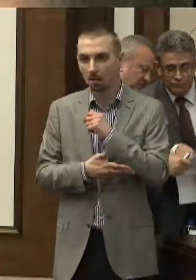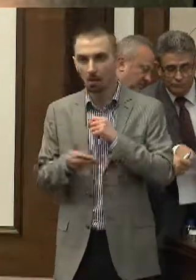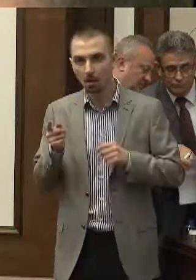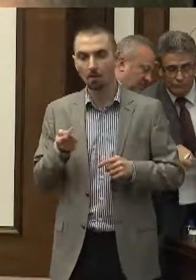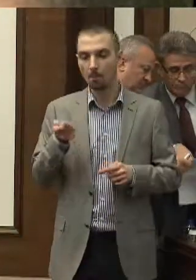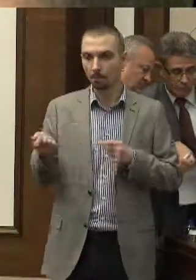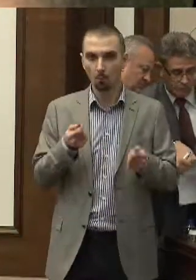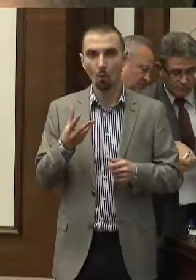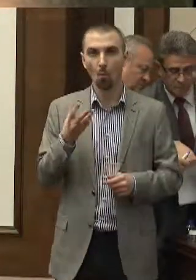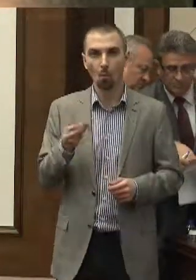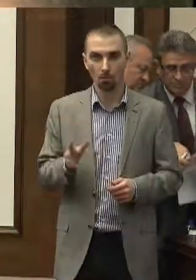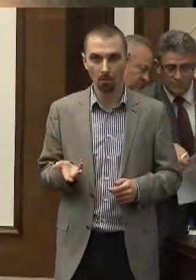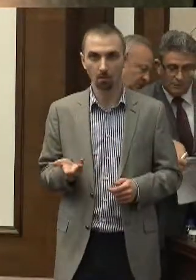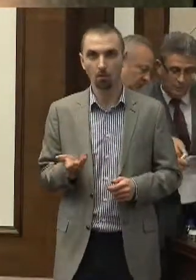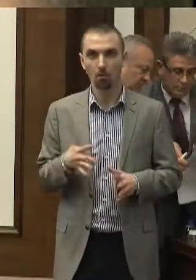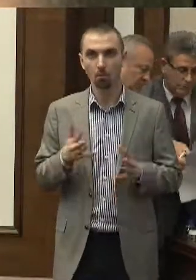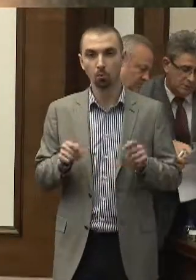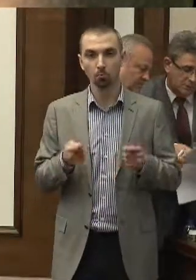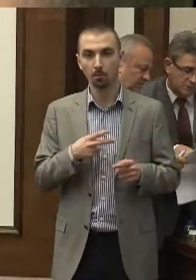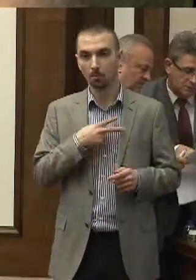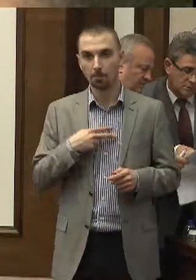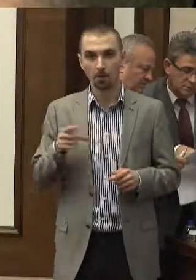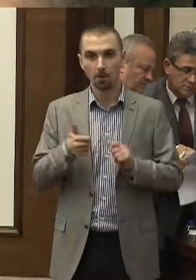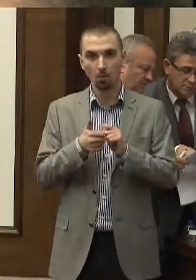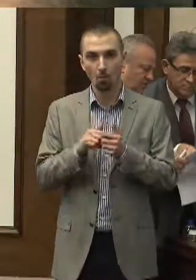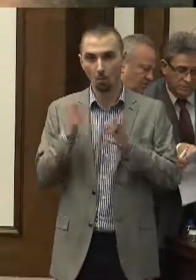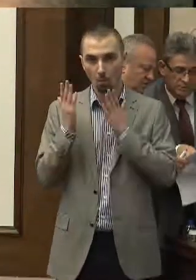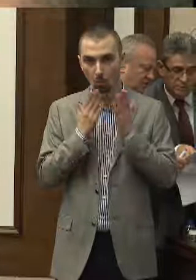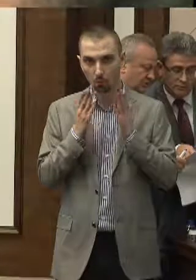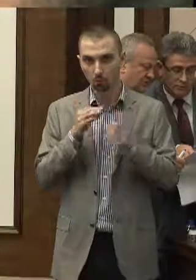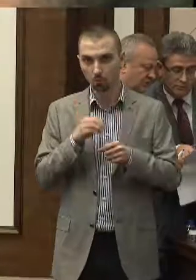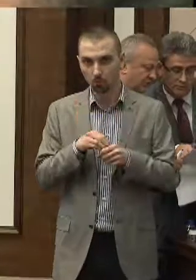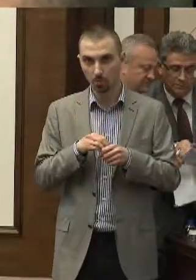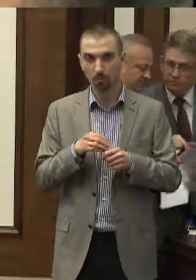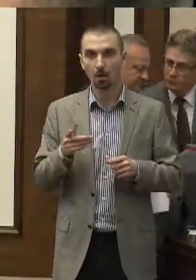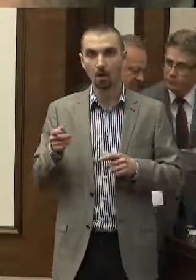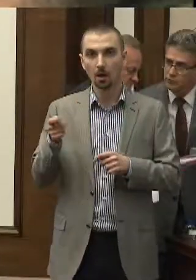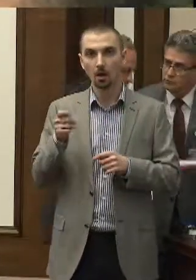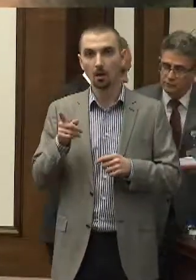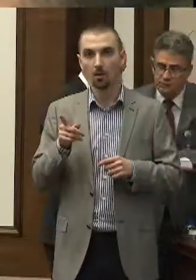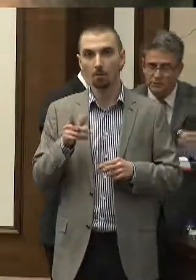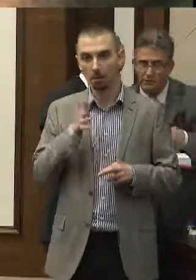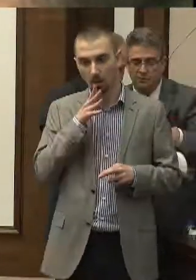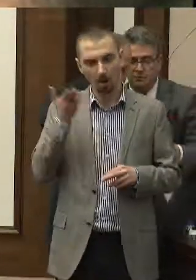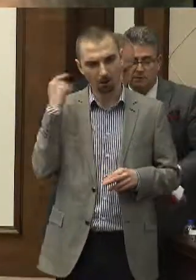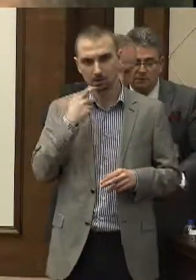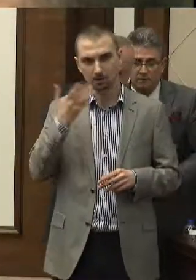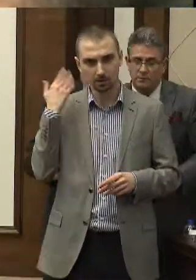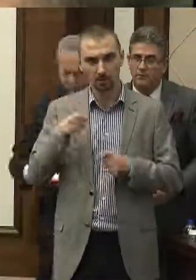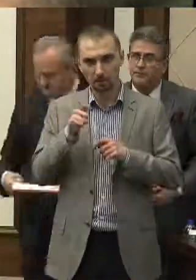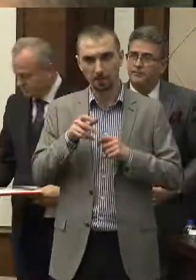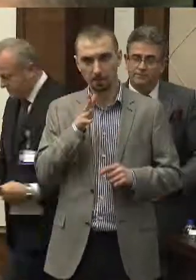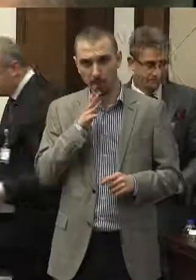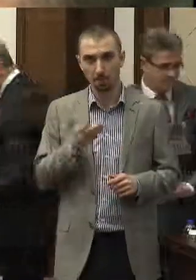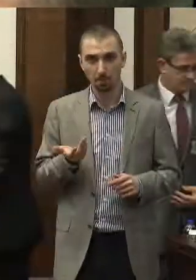hala ödeyemedik. Büyükçekmece Belediyesi yaz spor okullarının uzun yıllardır yapıldığını biliyorum.